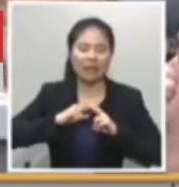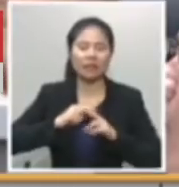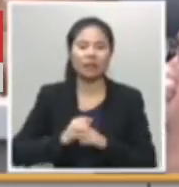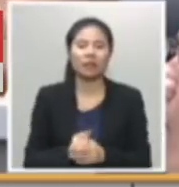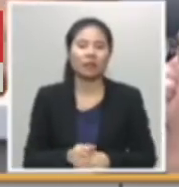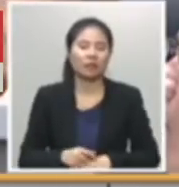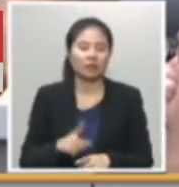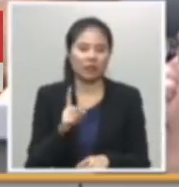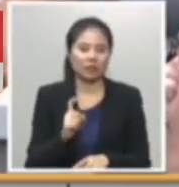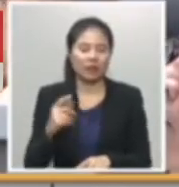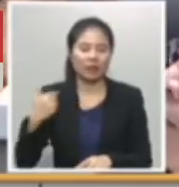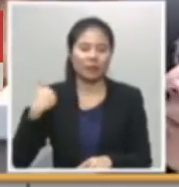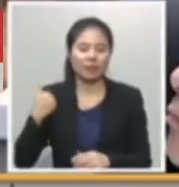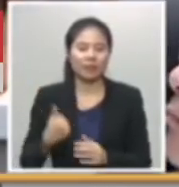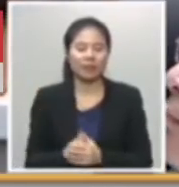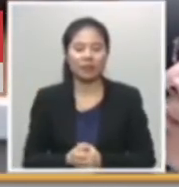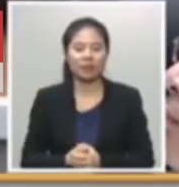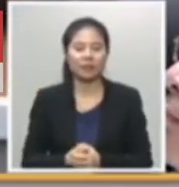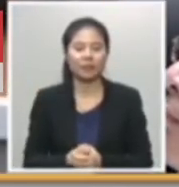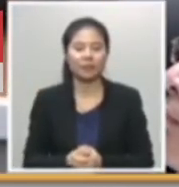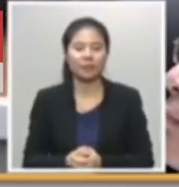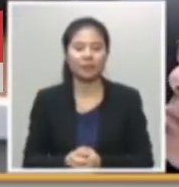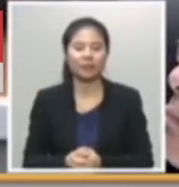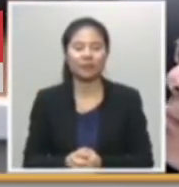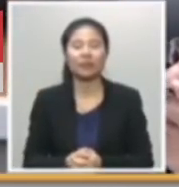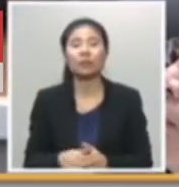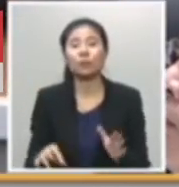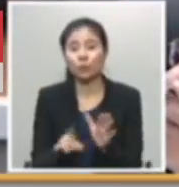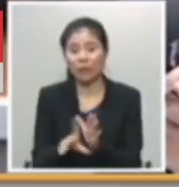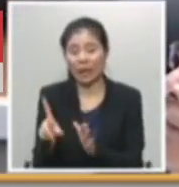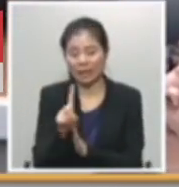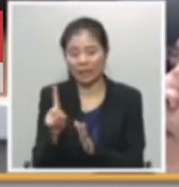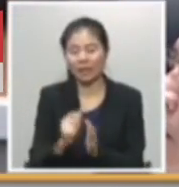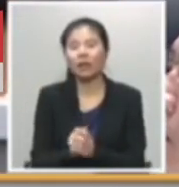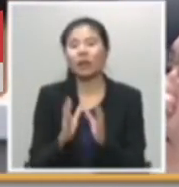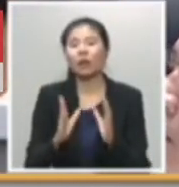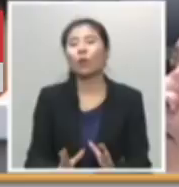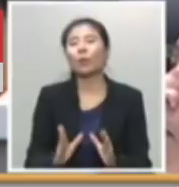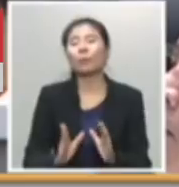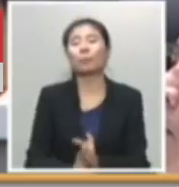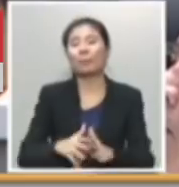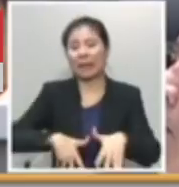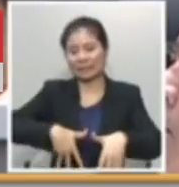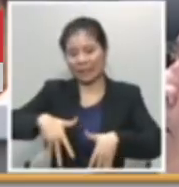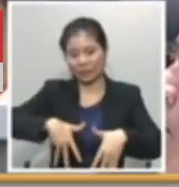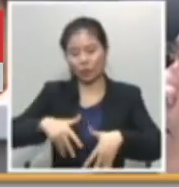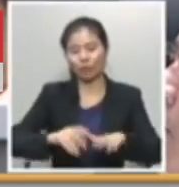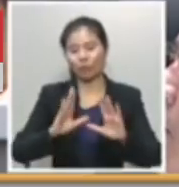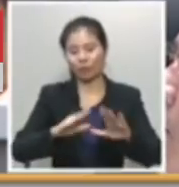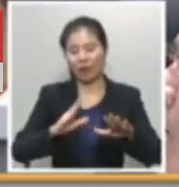นี้ประชาชนเขาฝากบอกผมมา